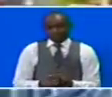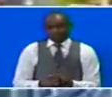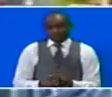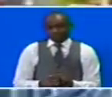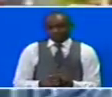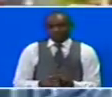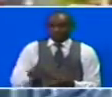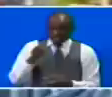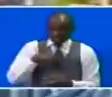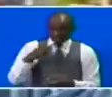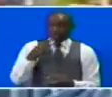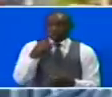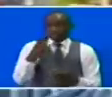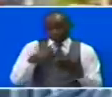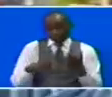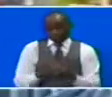Sisi tumesema